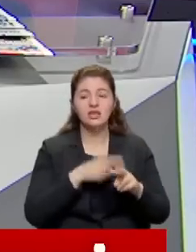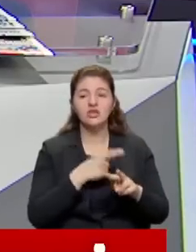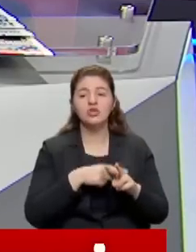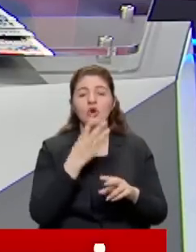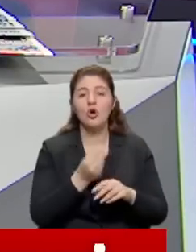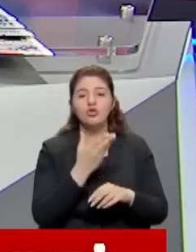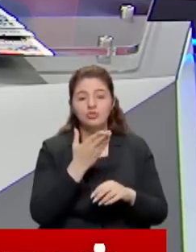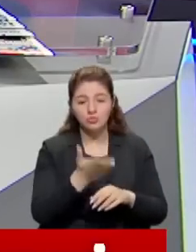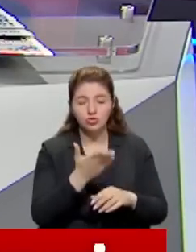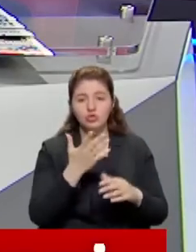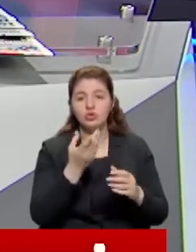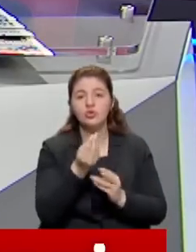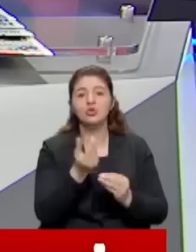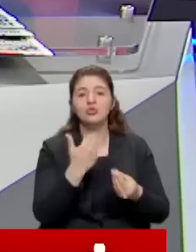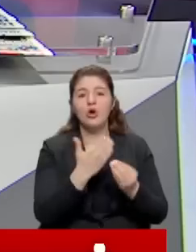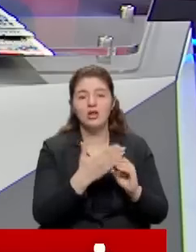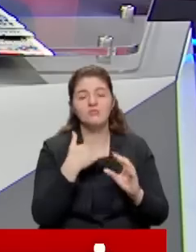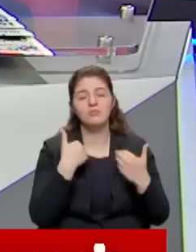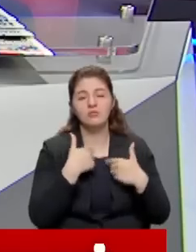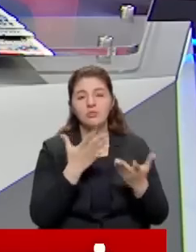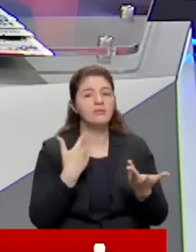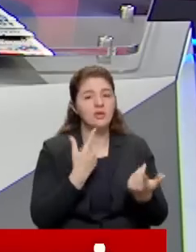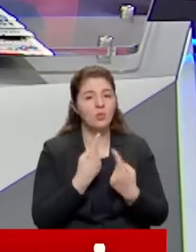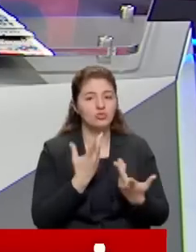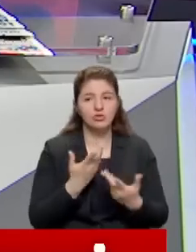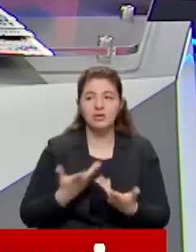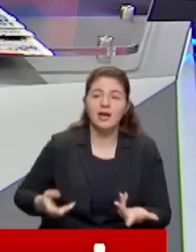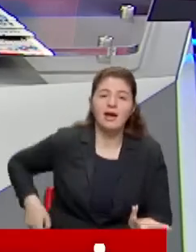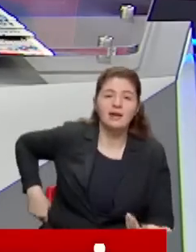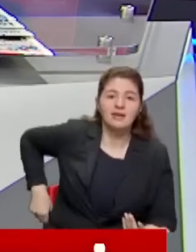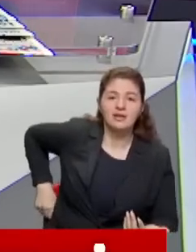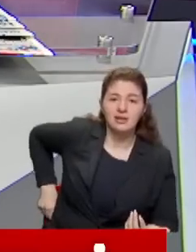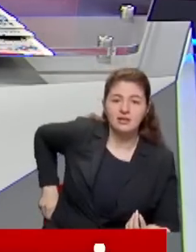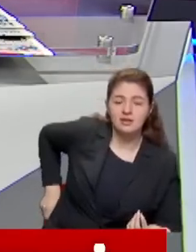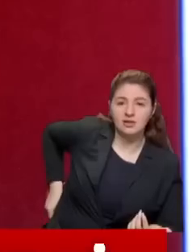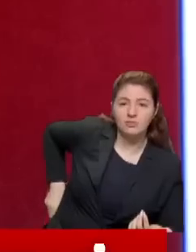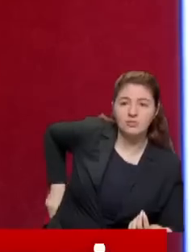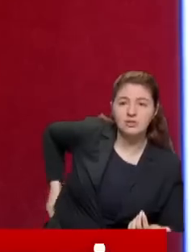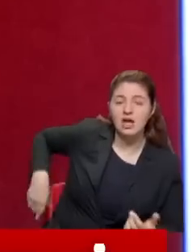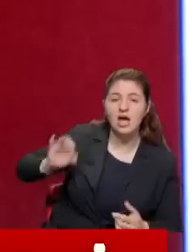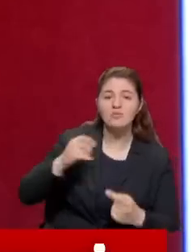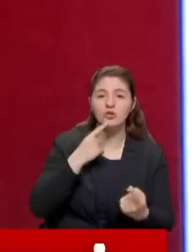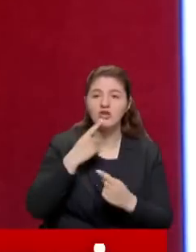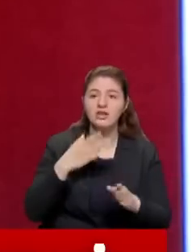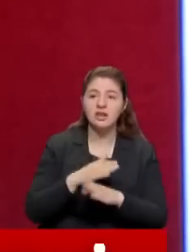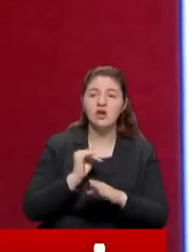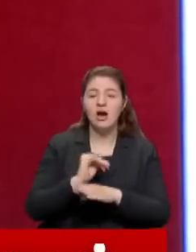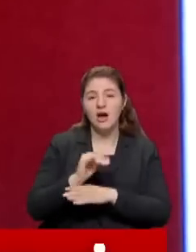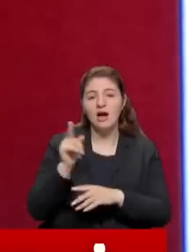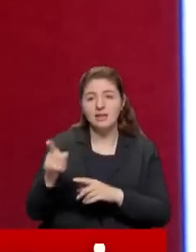muhtaç olmuş kuru soğana, durumumuz bu. Biz neleri konuşuyoruz? Yani bir kere hep konuşuyoruz ya, bir gerçek